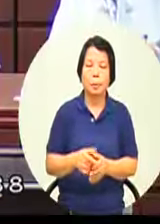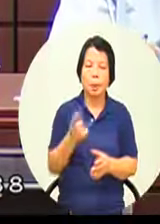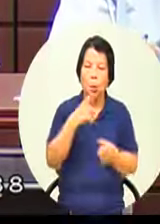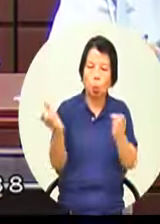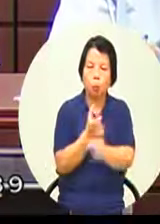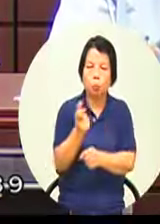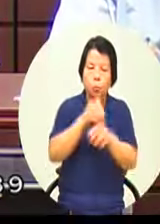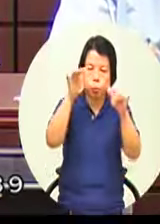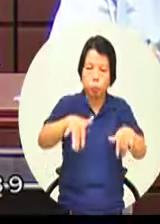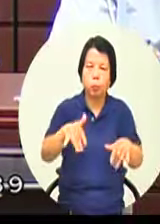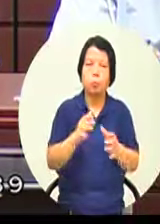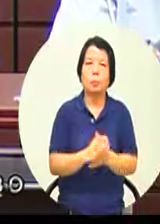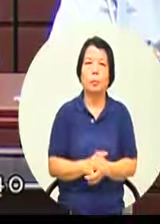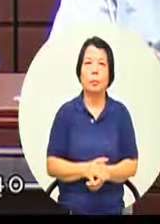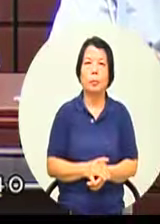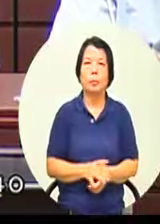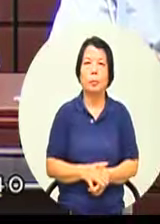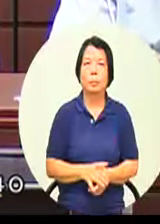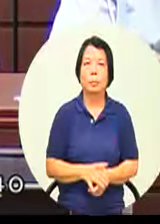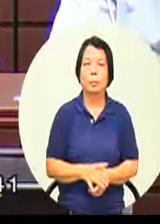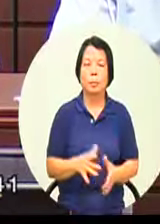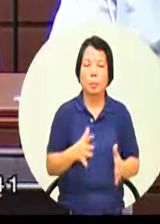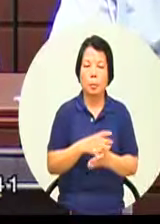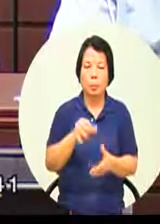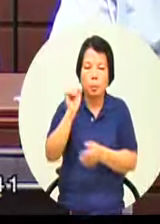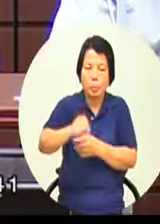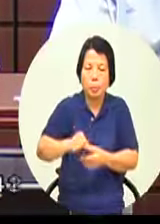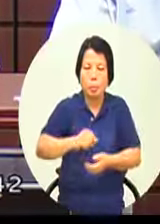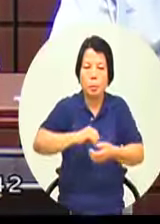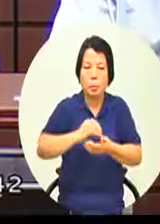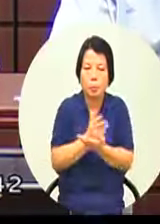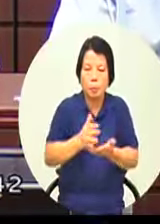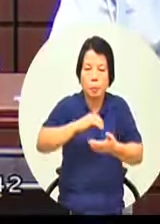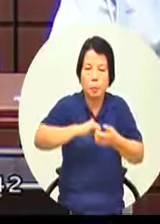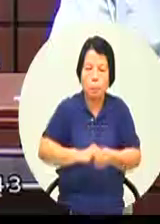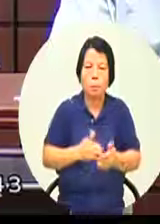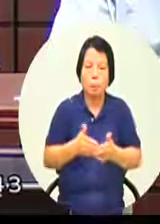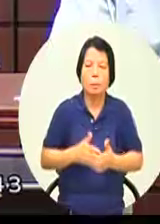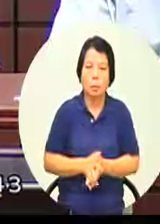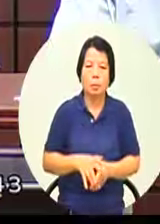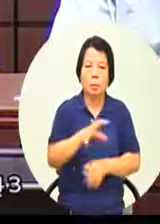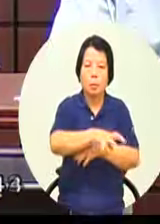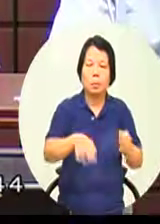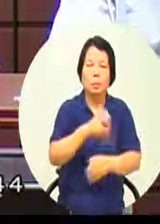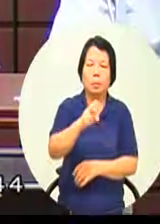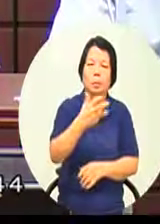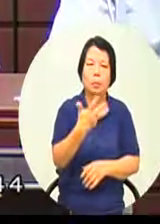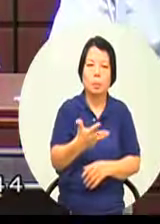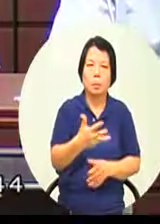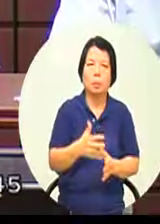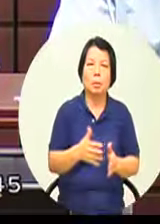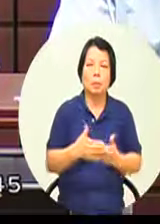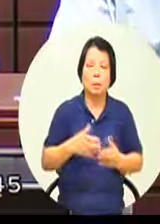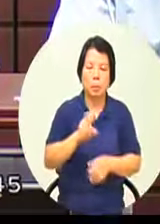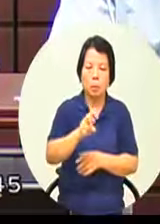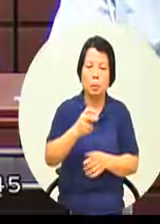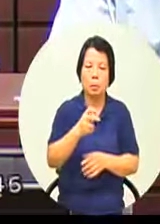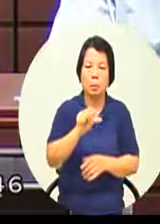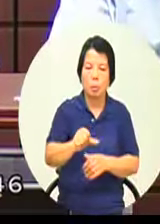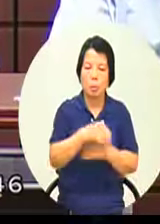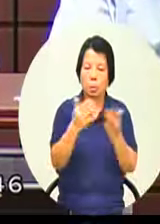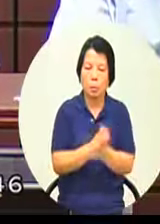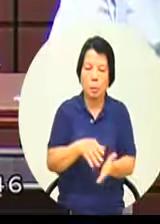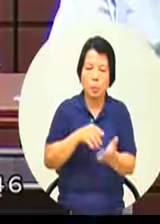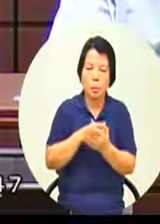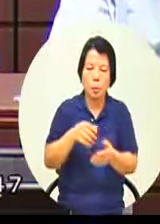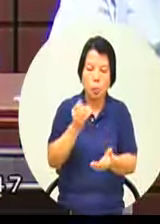害呢，那么我们在核定的部分呢，有报的有28区，现在25区已经完成复查，因为按那北的